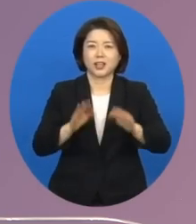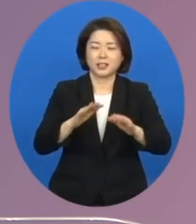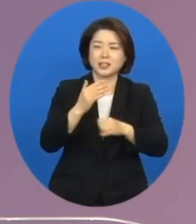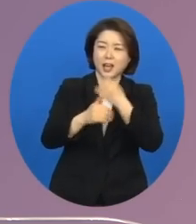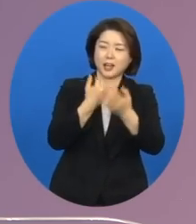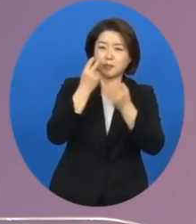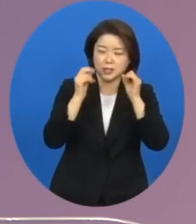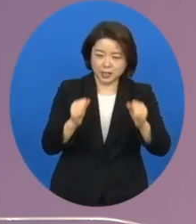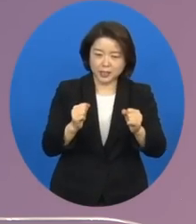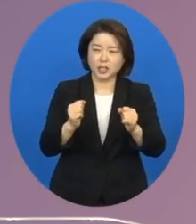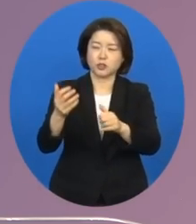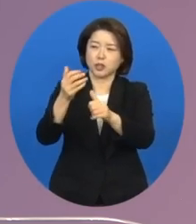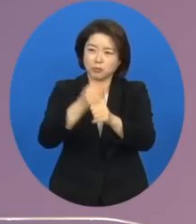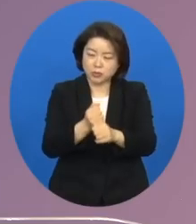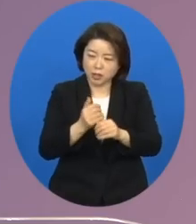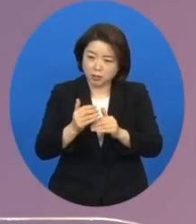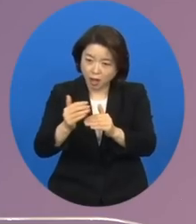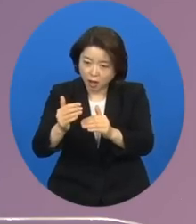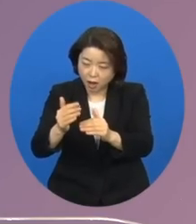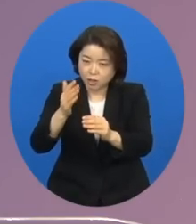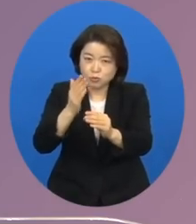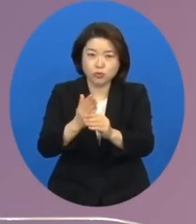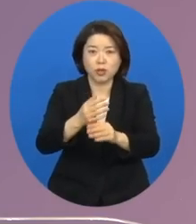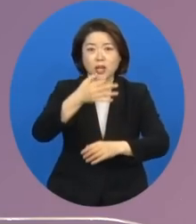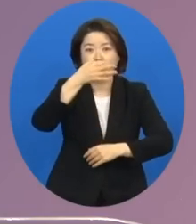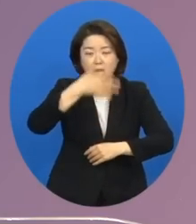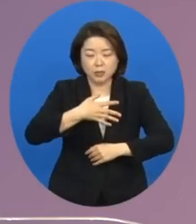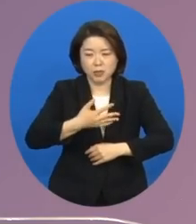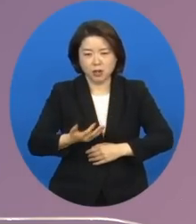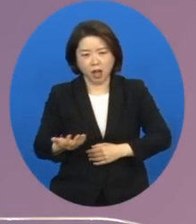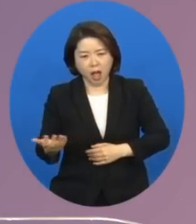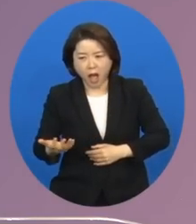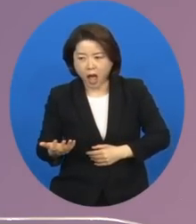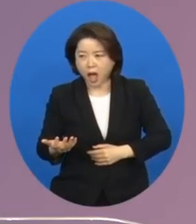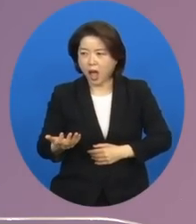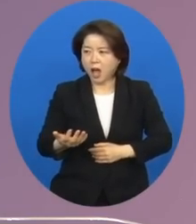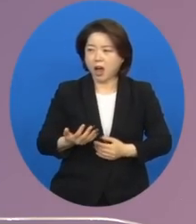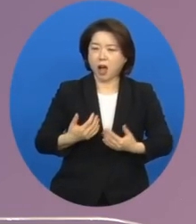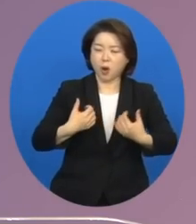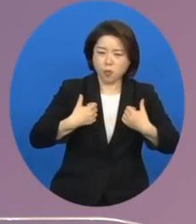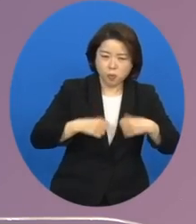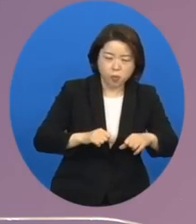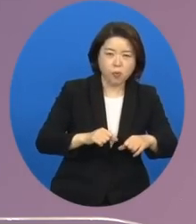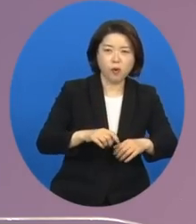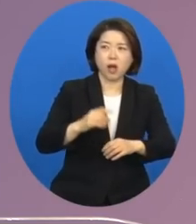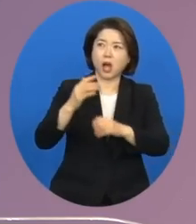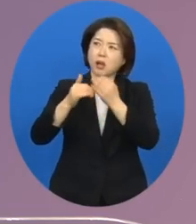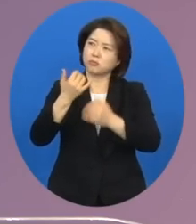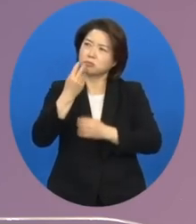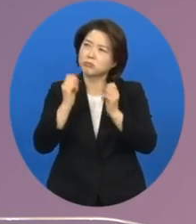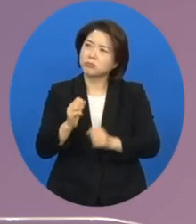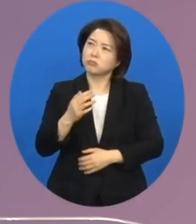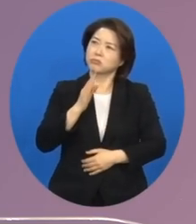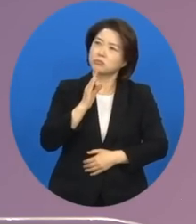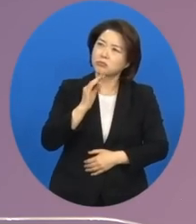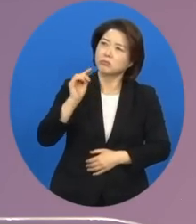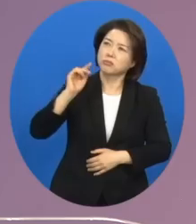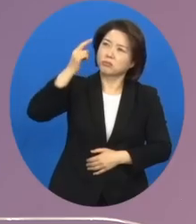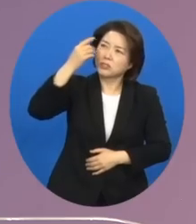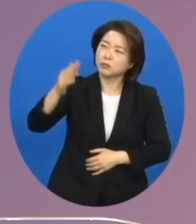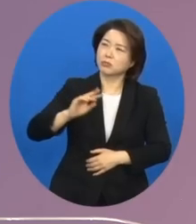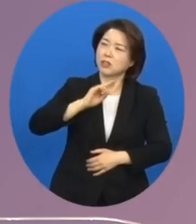살아 계시구나 붙잡고 나아가다가 힘들고 아파서 넘어지면 하나님 살아 계신가 질문하고